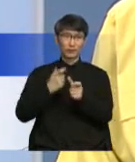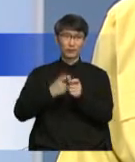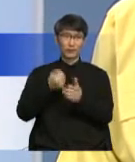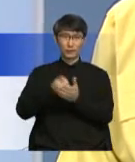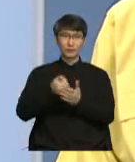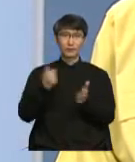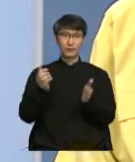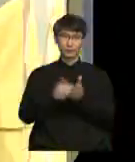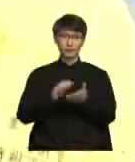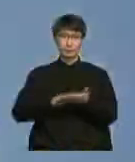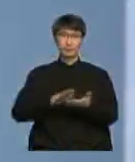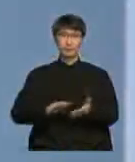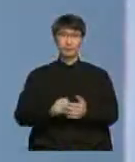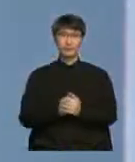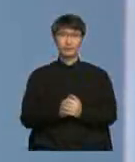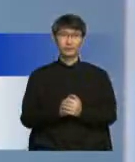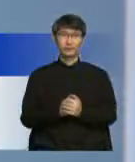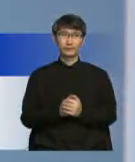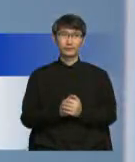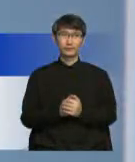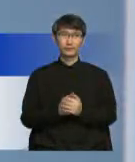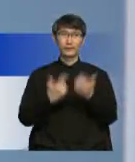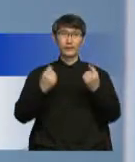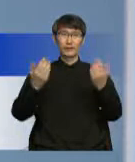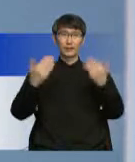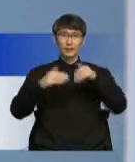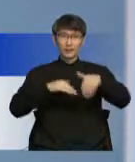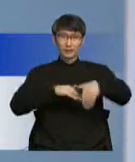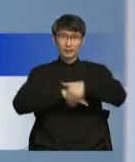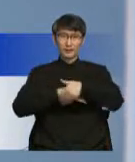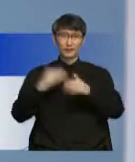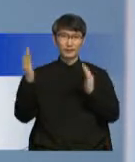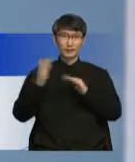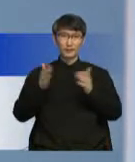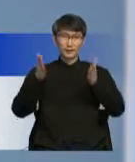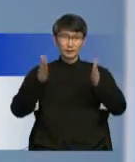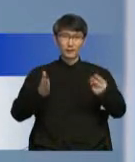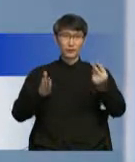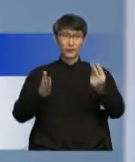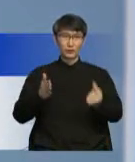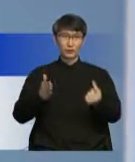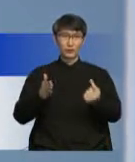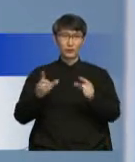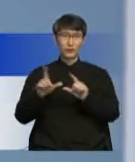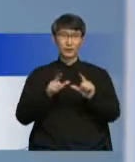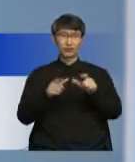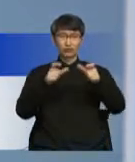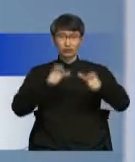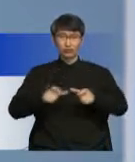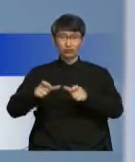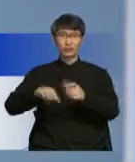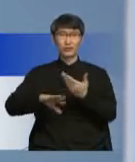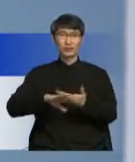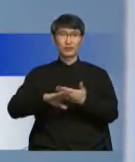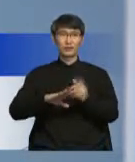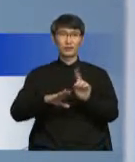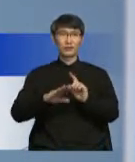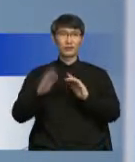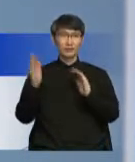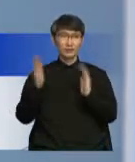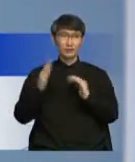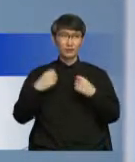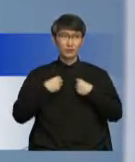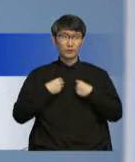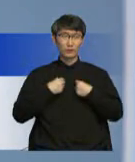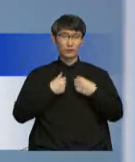내리게 되었습니다. 같은 학교를 다니는 학생들 사이에서도 사는 구가 틀려서 어떤 학생들은